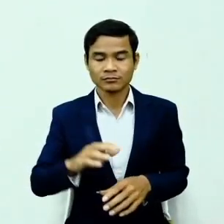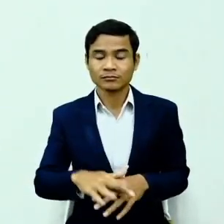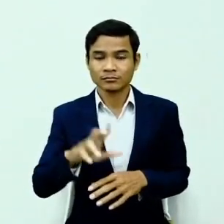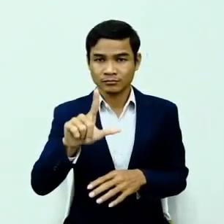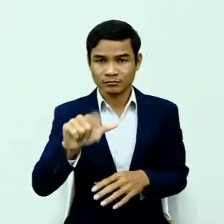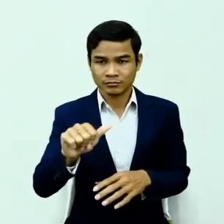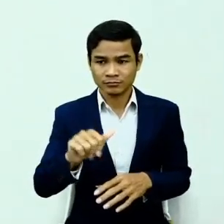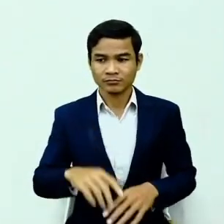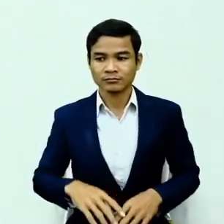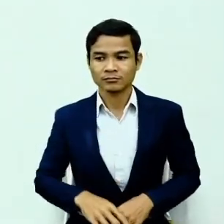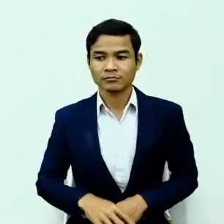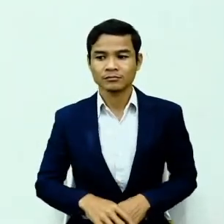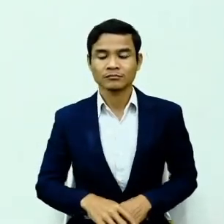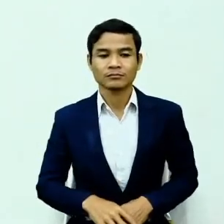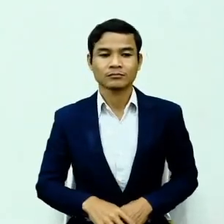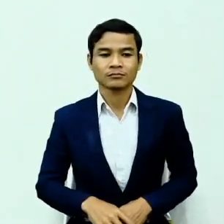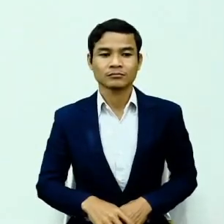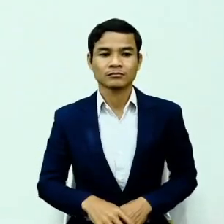rồi